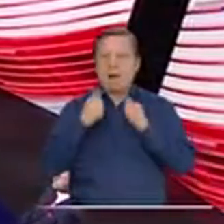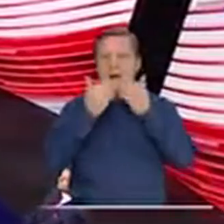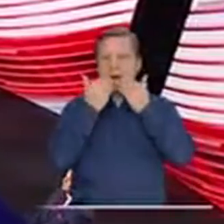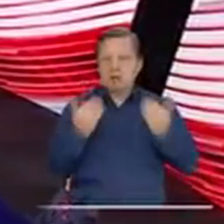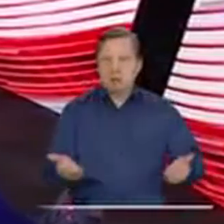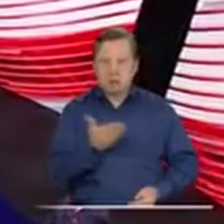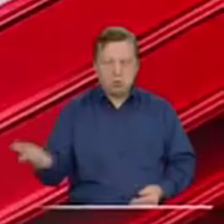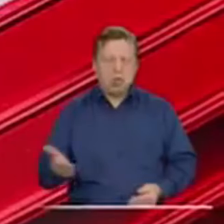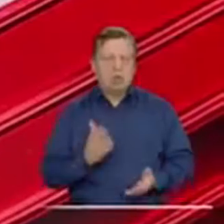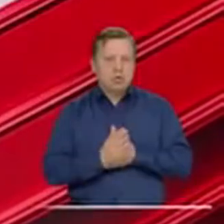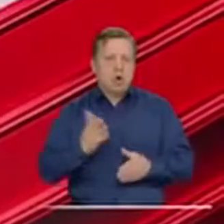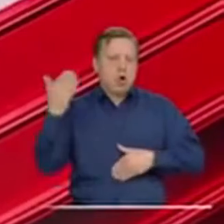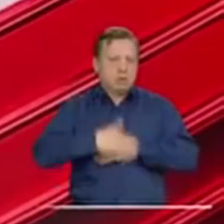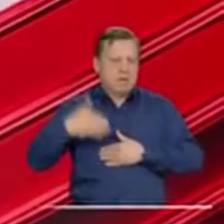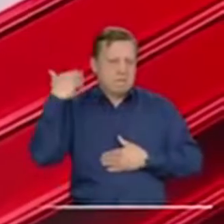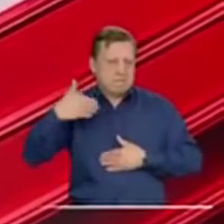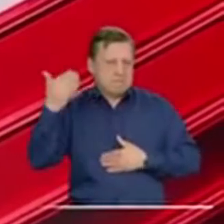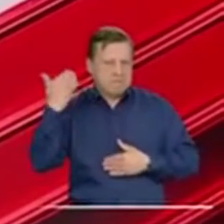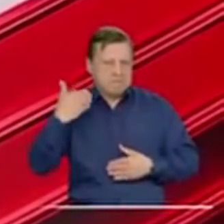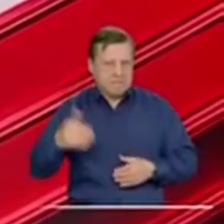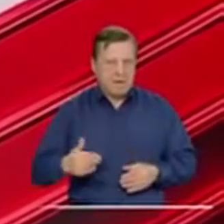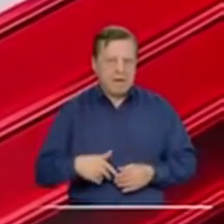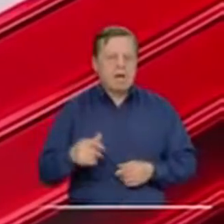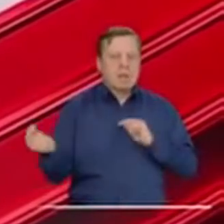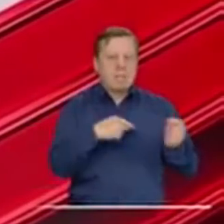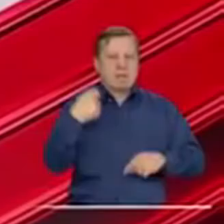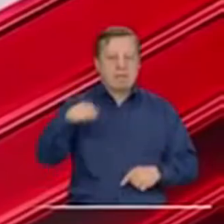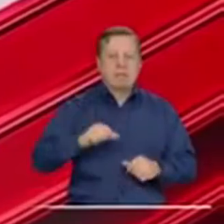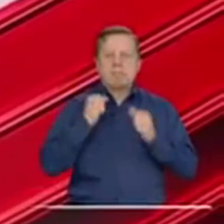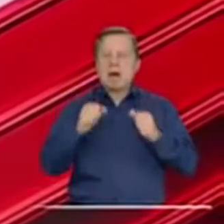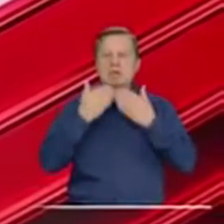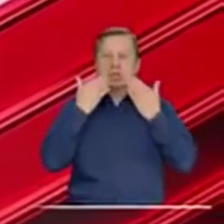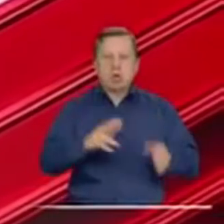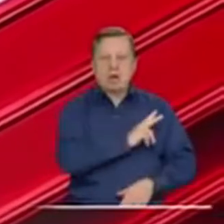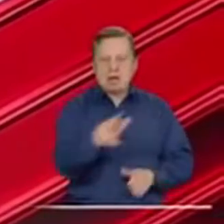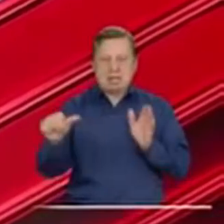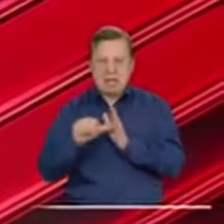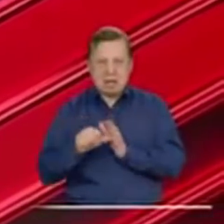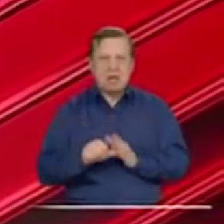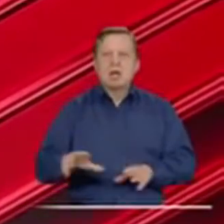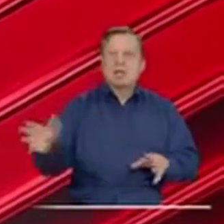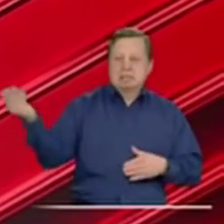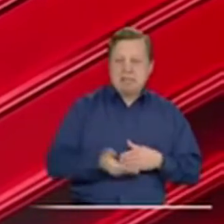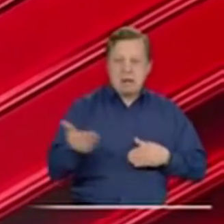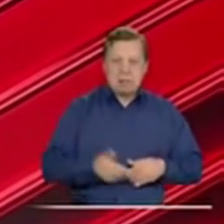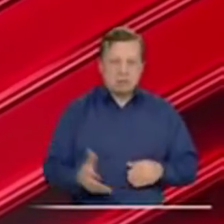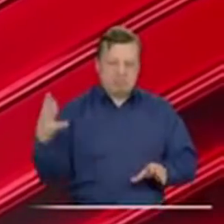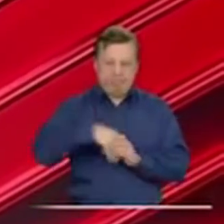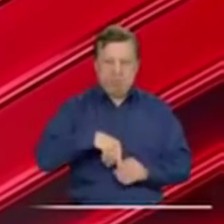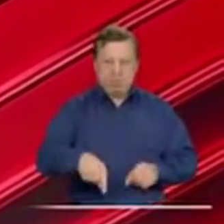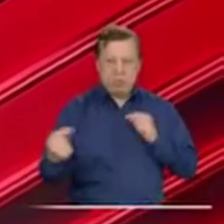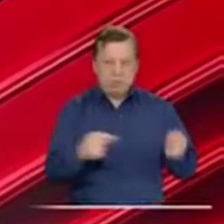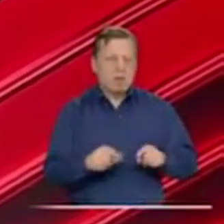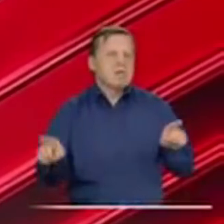już ostatnia wypowiedź podczas naszej debaty prezydenckiej. Bardzo dziękuję wszystkim kandydatom za przyjęcie zaproszenia, za udział w tej debacie, ale